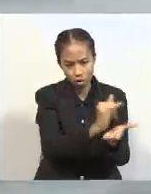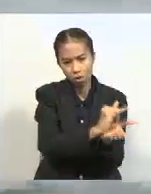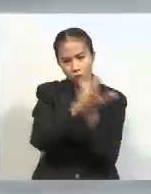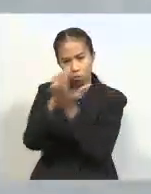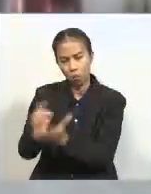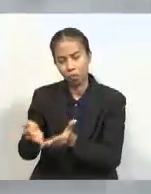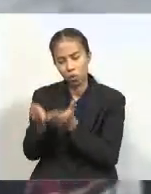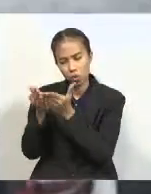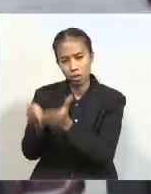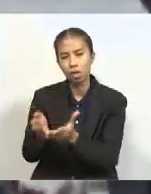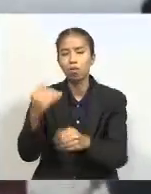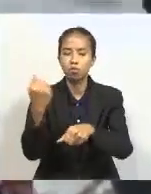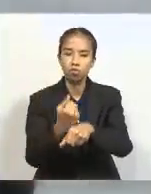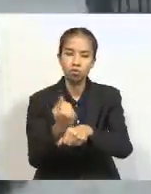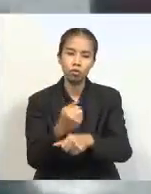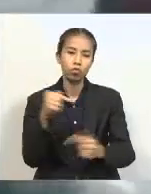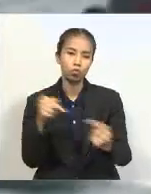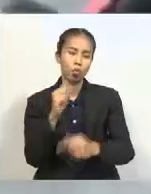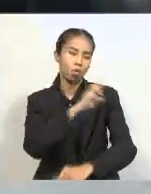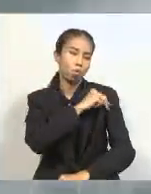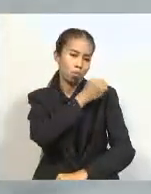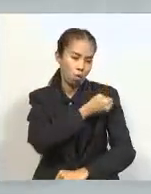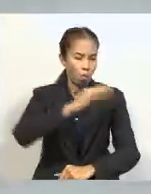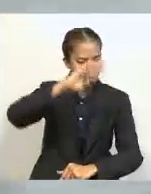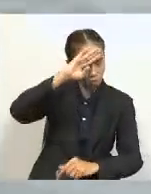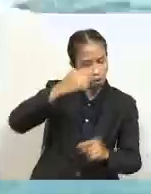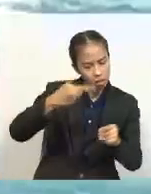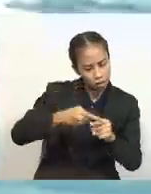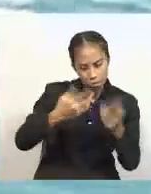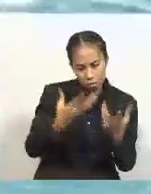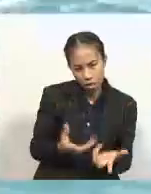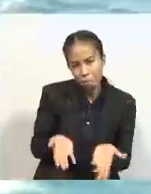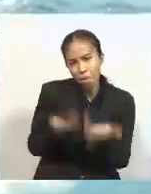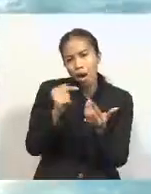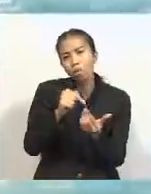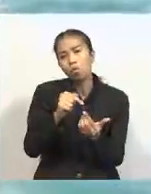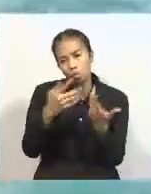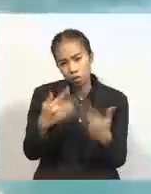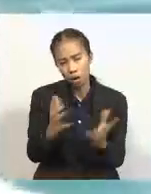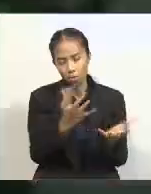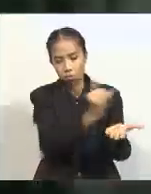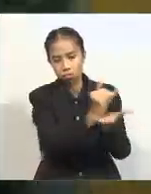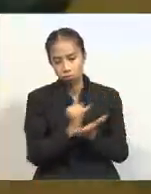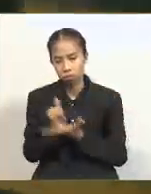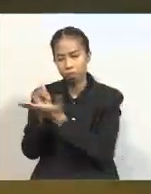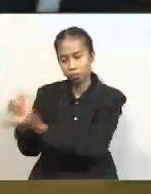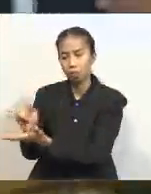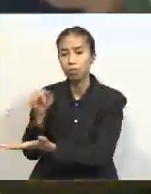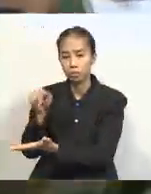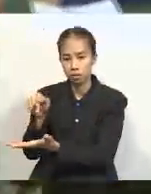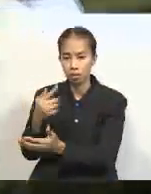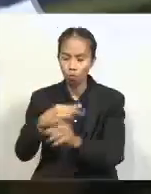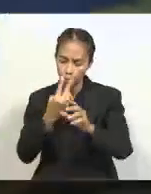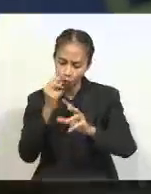องเป็นการฝึกทางการแพทย์การคัดแยกผู้ป่วยเจ็บณพื้นที่เกิดเหตุ มีการรับส่งต่อทำการคัดแยก